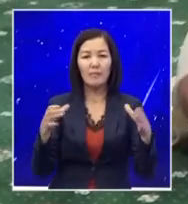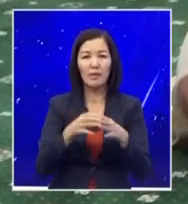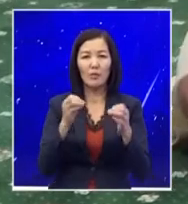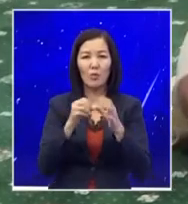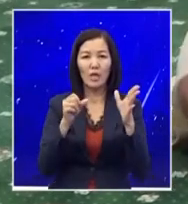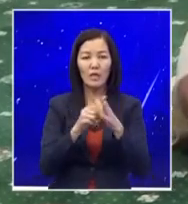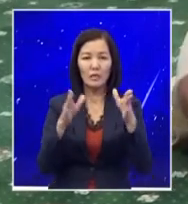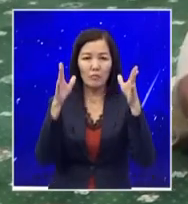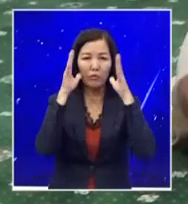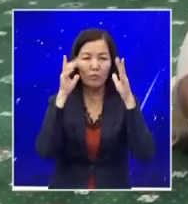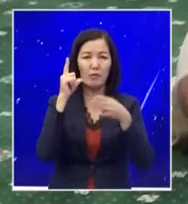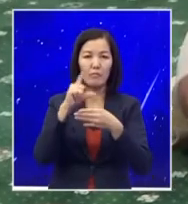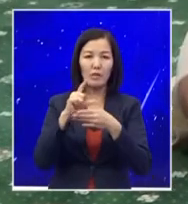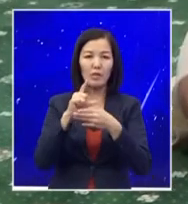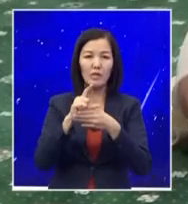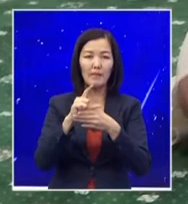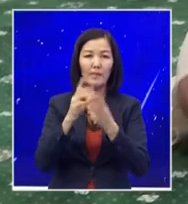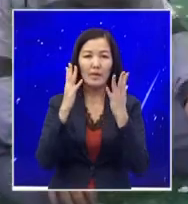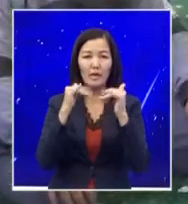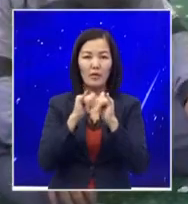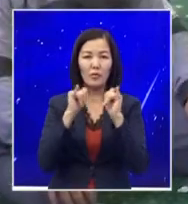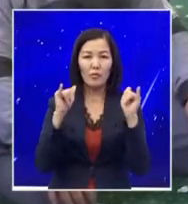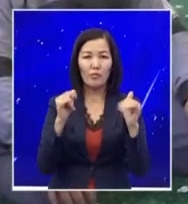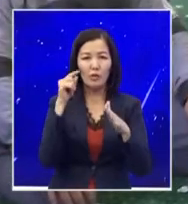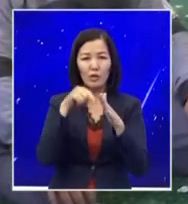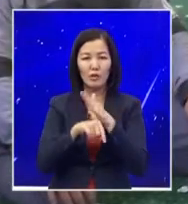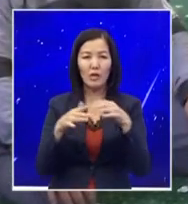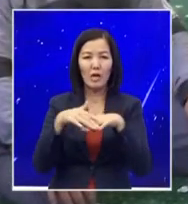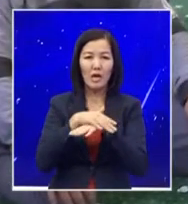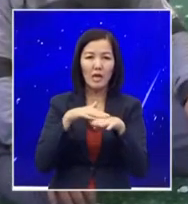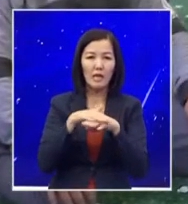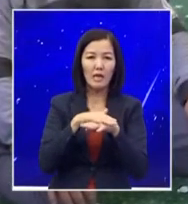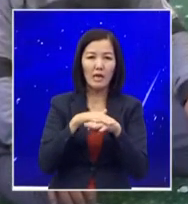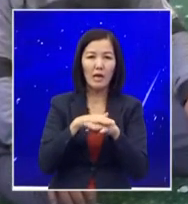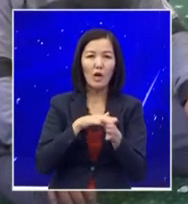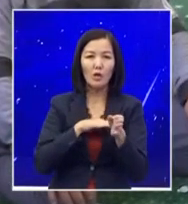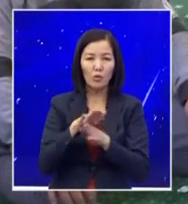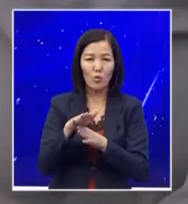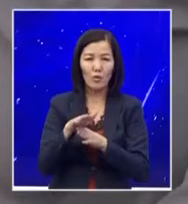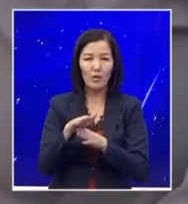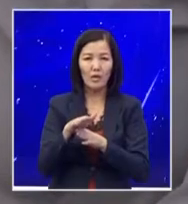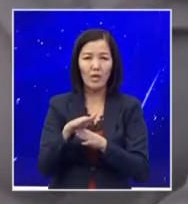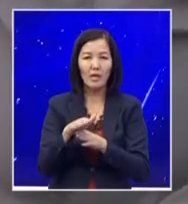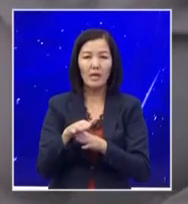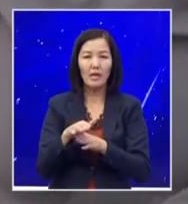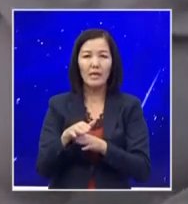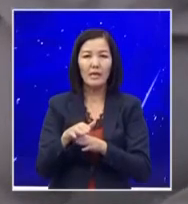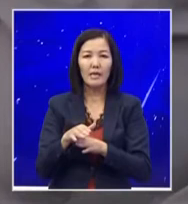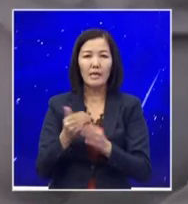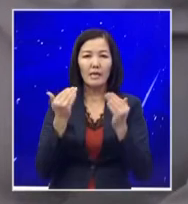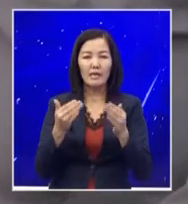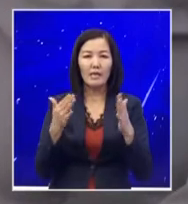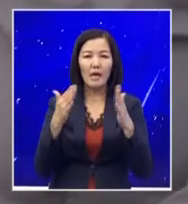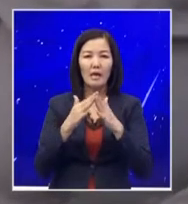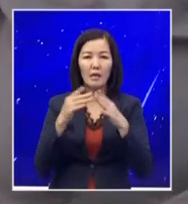16-сы мұсылман мешіті. Қатары көбейген сайын іші жамағатты, халық бейілі қанағатты болып келеді дейді дін өкілдері.